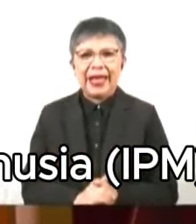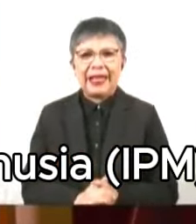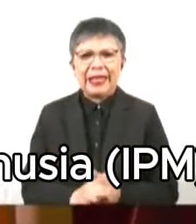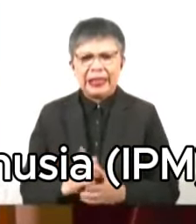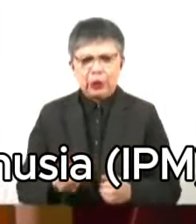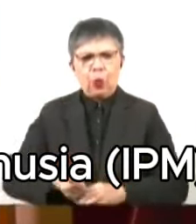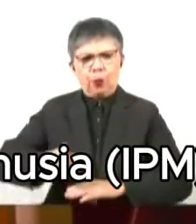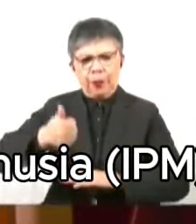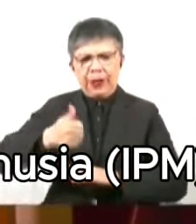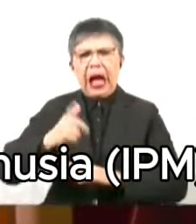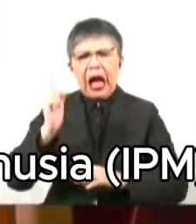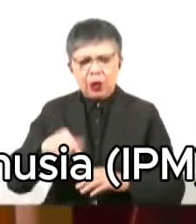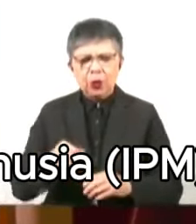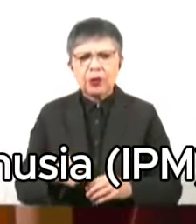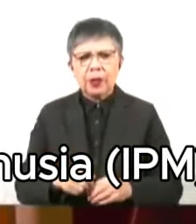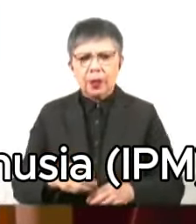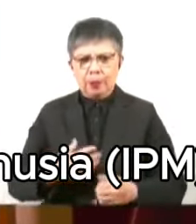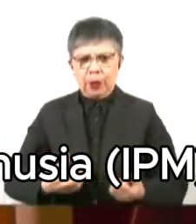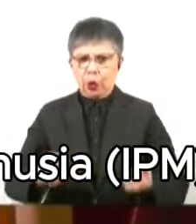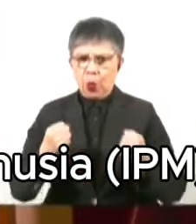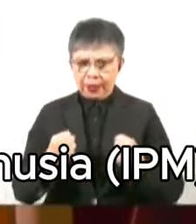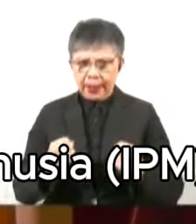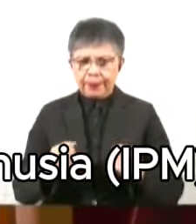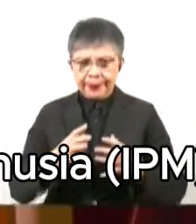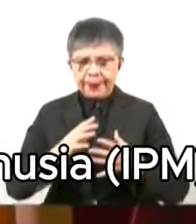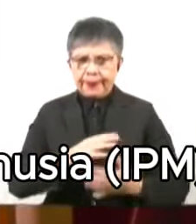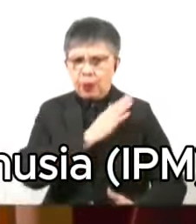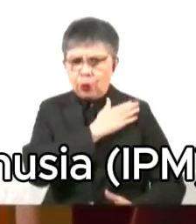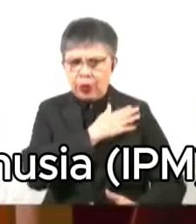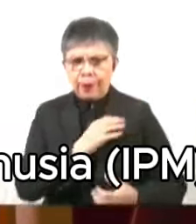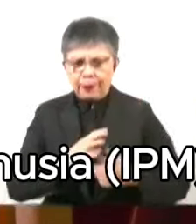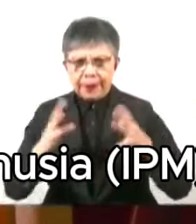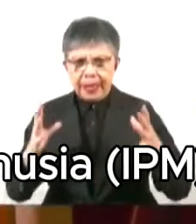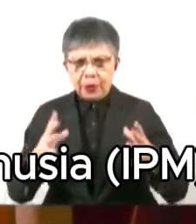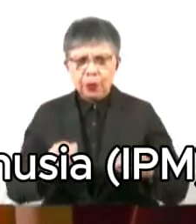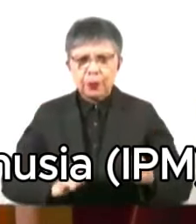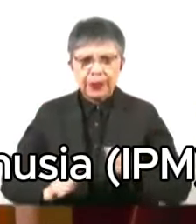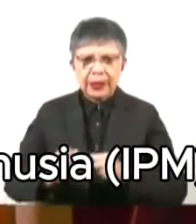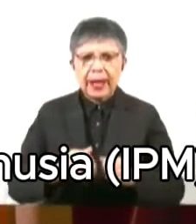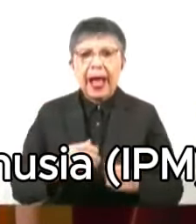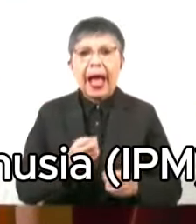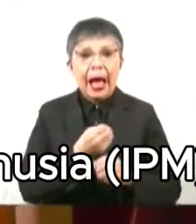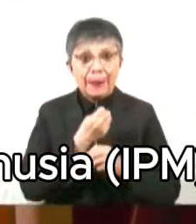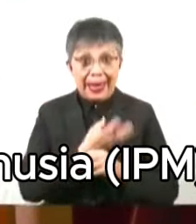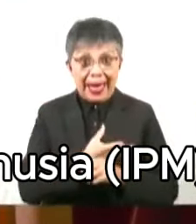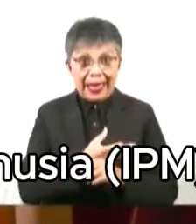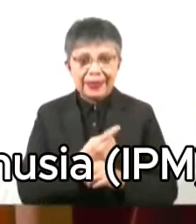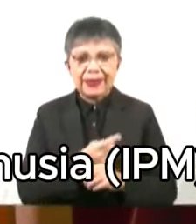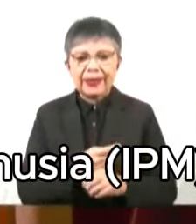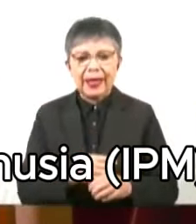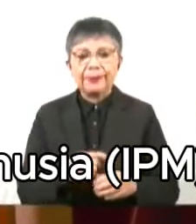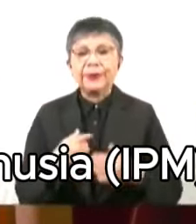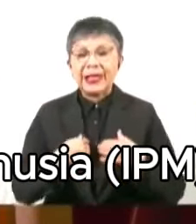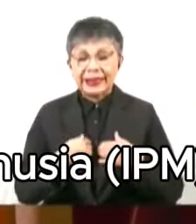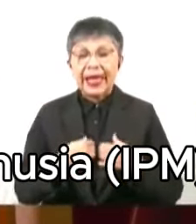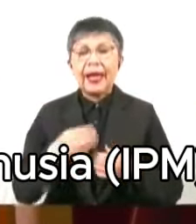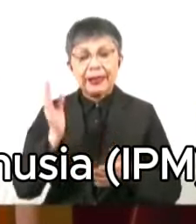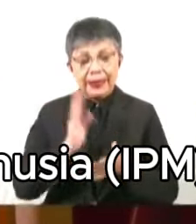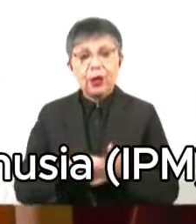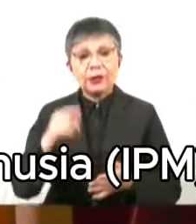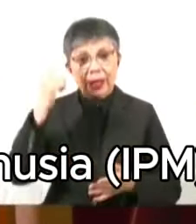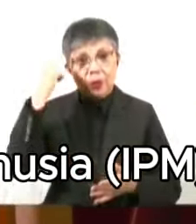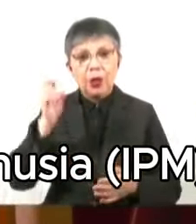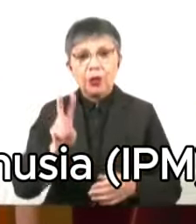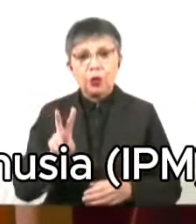pemimpin tentunya diberi kekuasaan sebegitu besar untuk menjalankan amanah dalam catatan saya dari